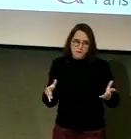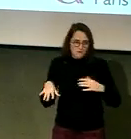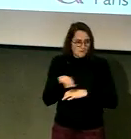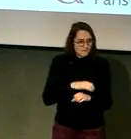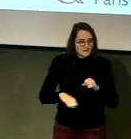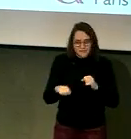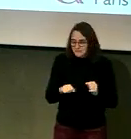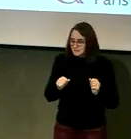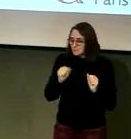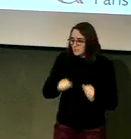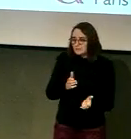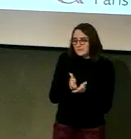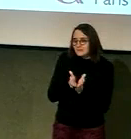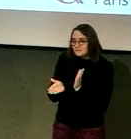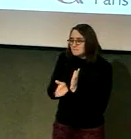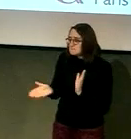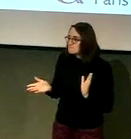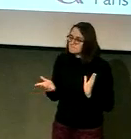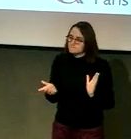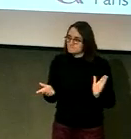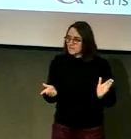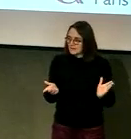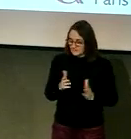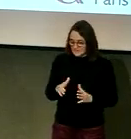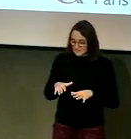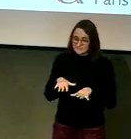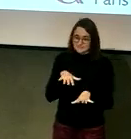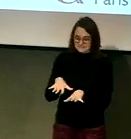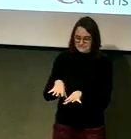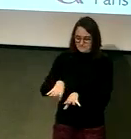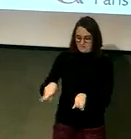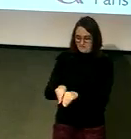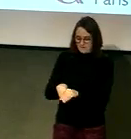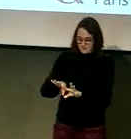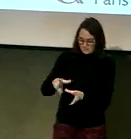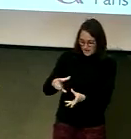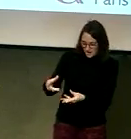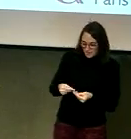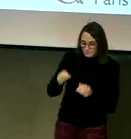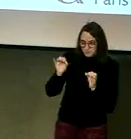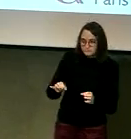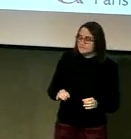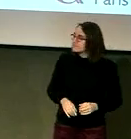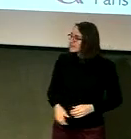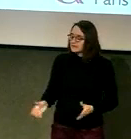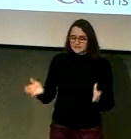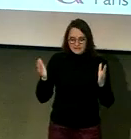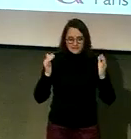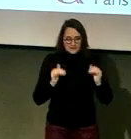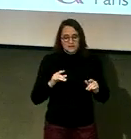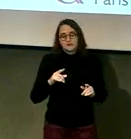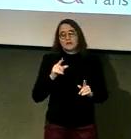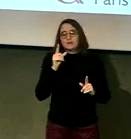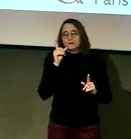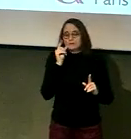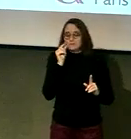les possibilités des arrangements dans le système familial. Alors le père, il est